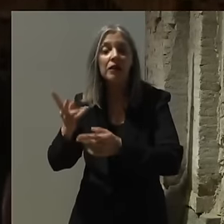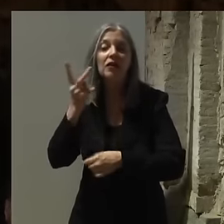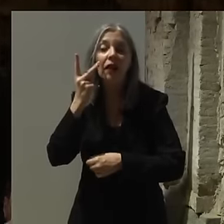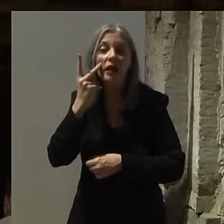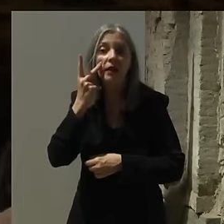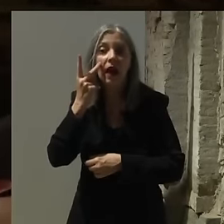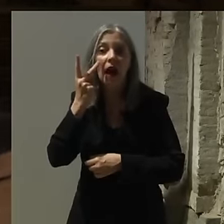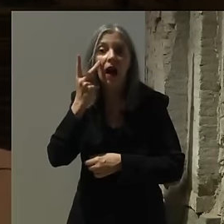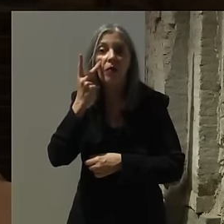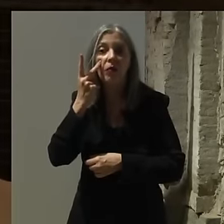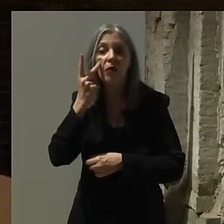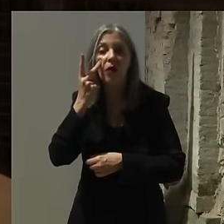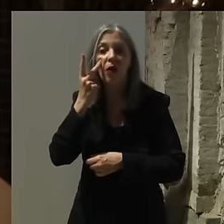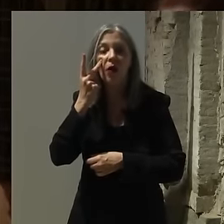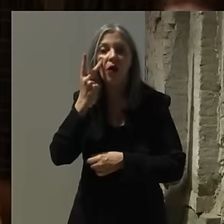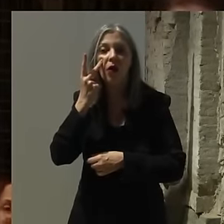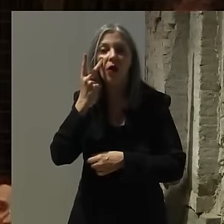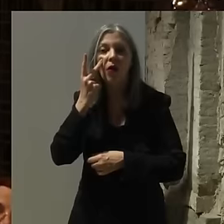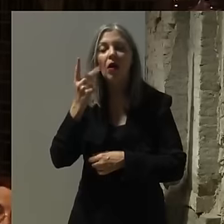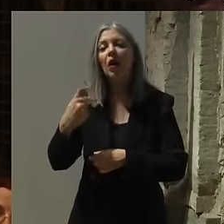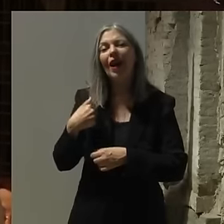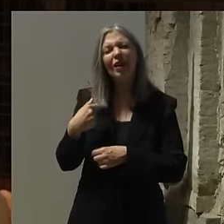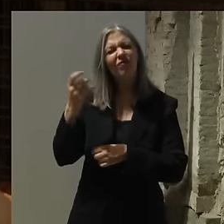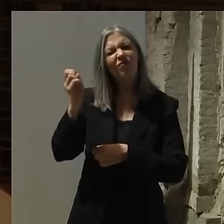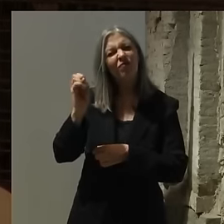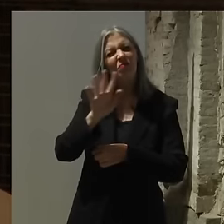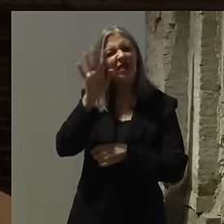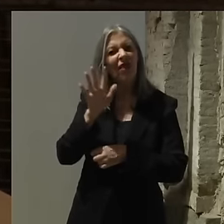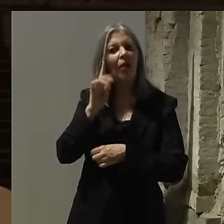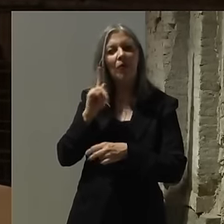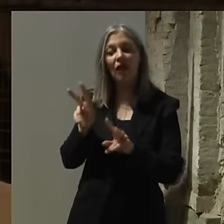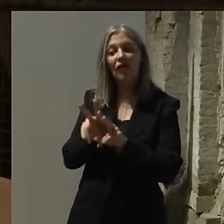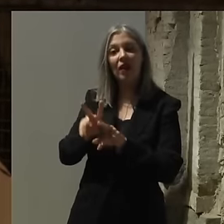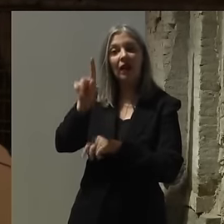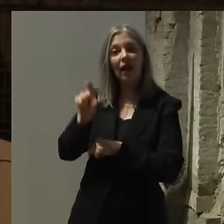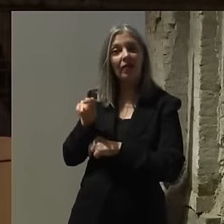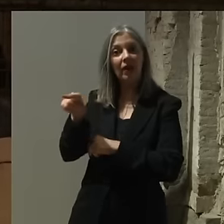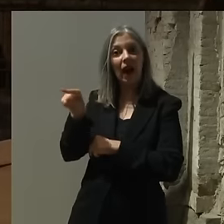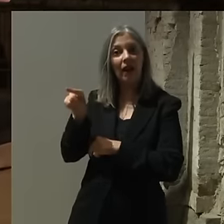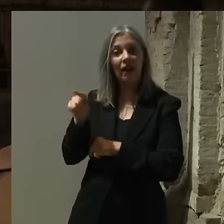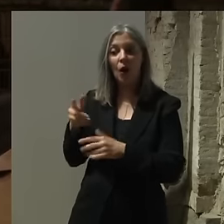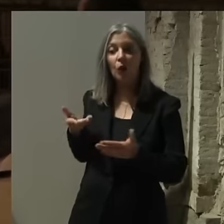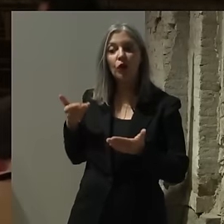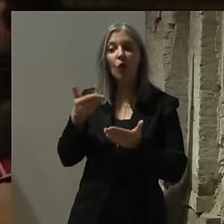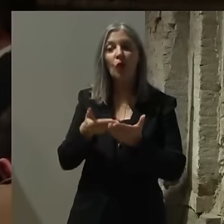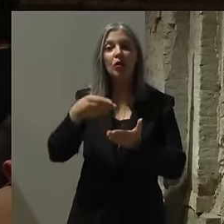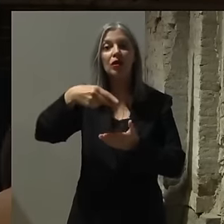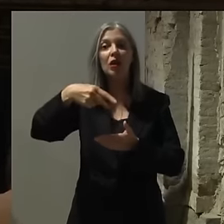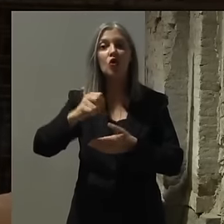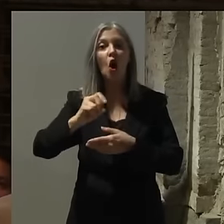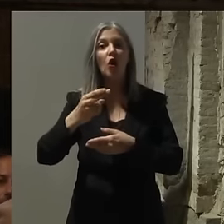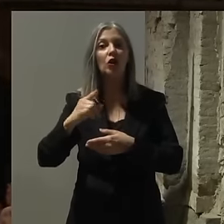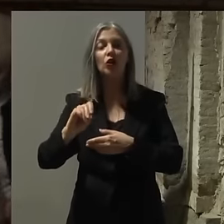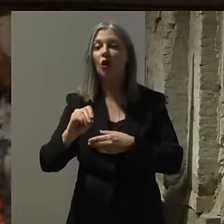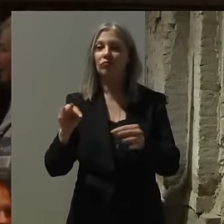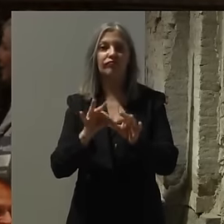che i Fratelli d'Italia non condividano la proposta di Nordio, ed è il